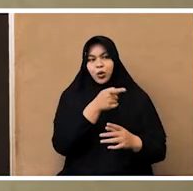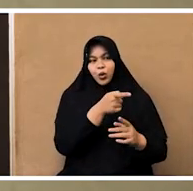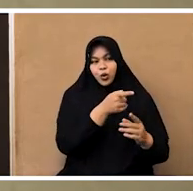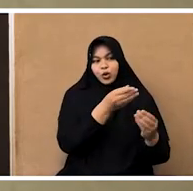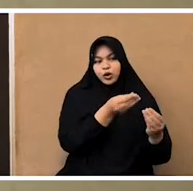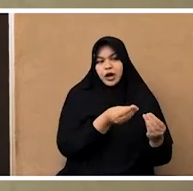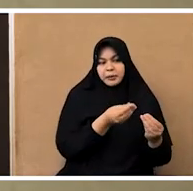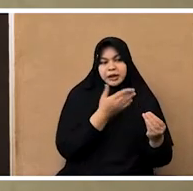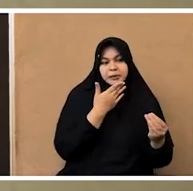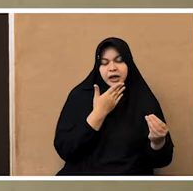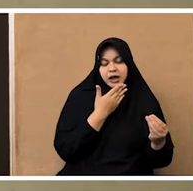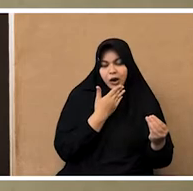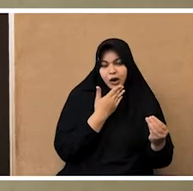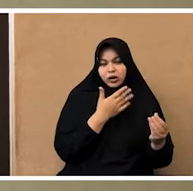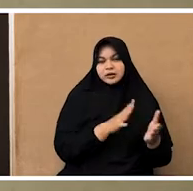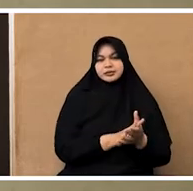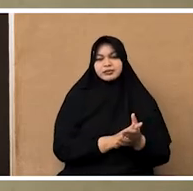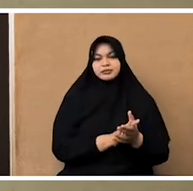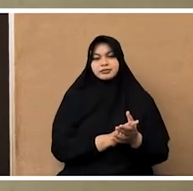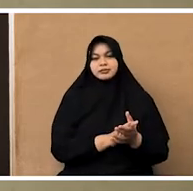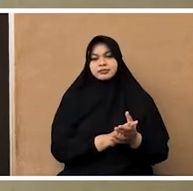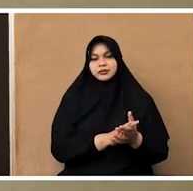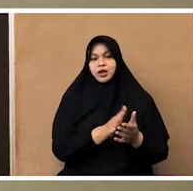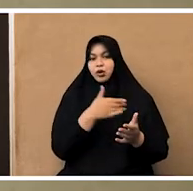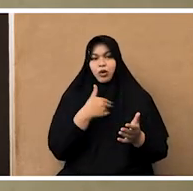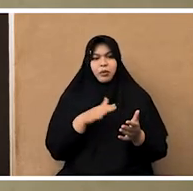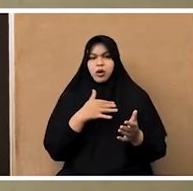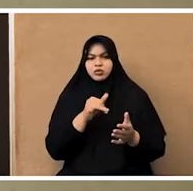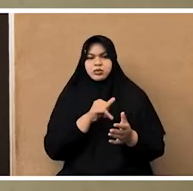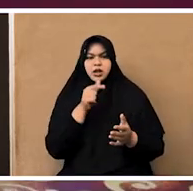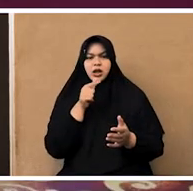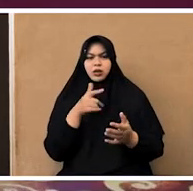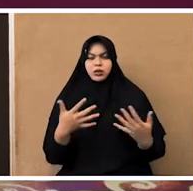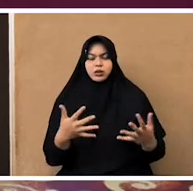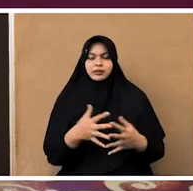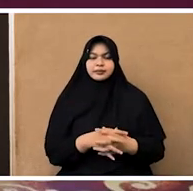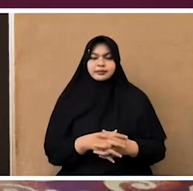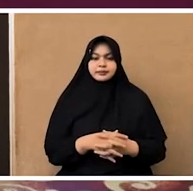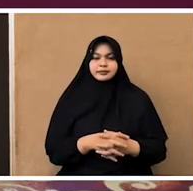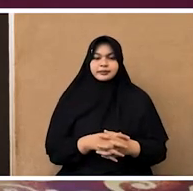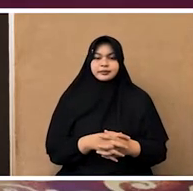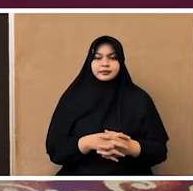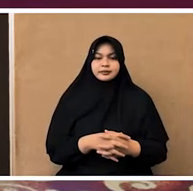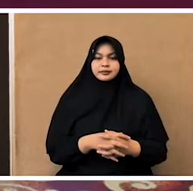dia dapat keringanan karena kondisi kedisabilitasnya misalkan kita juga nggak ingin seperti itu apa